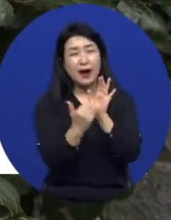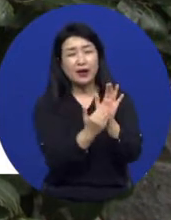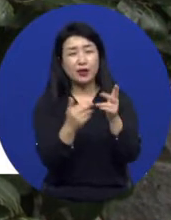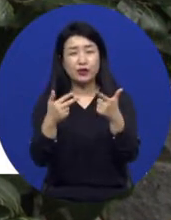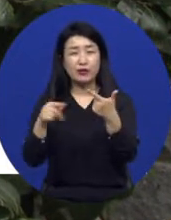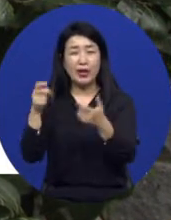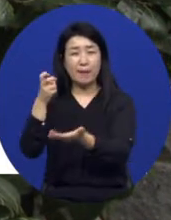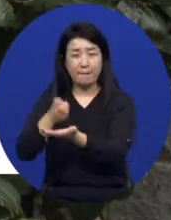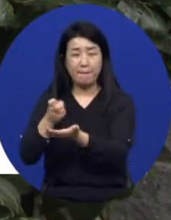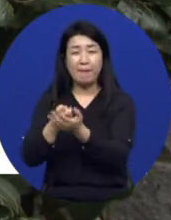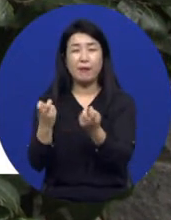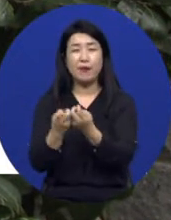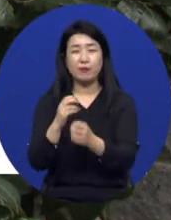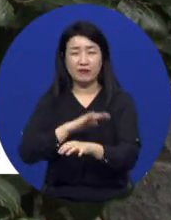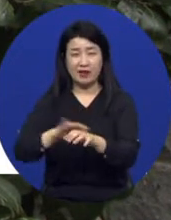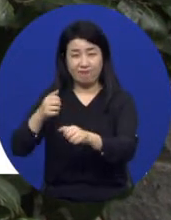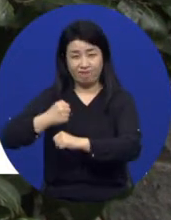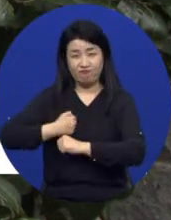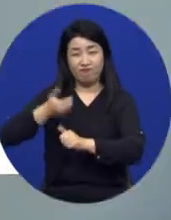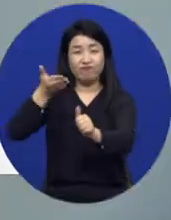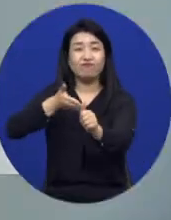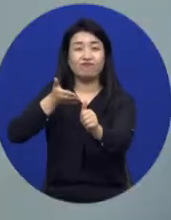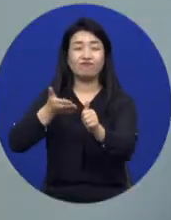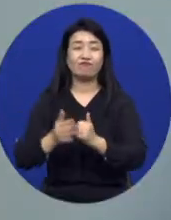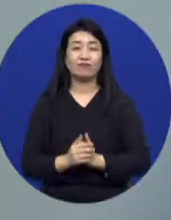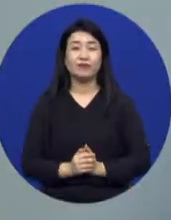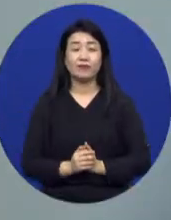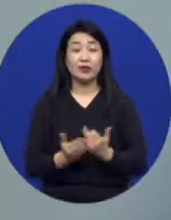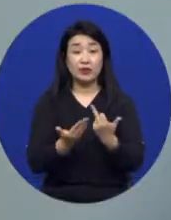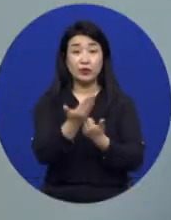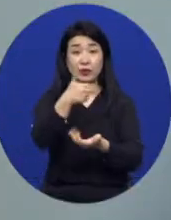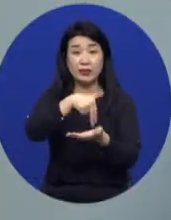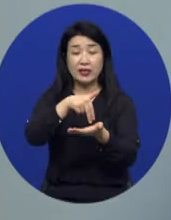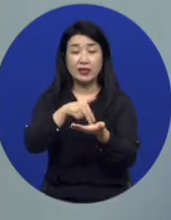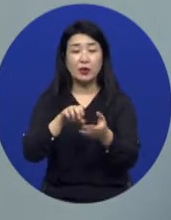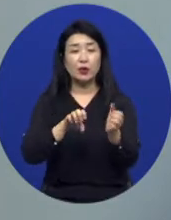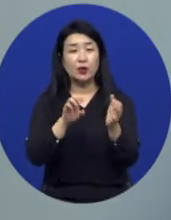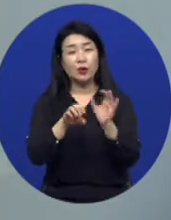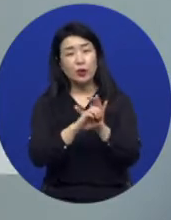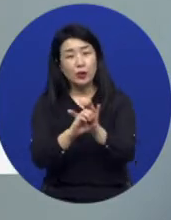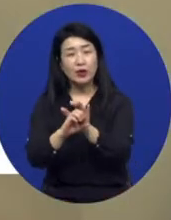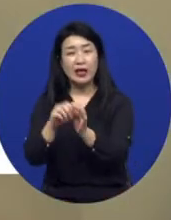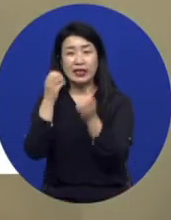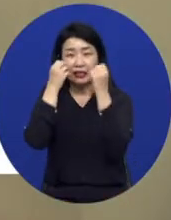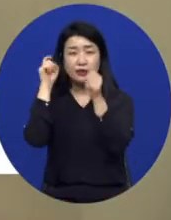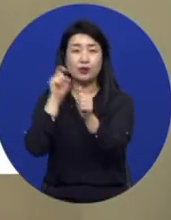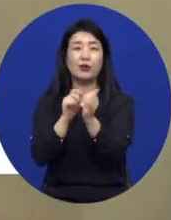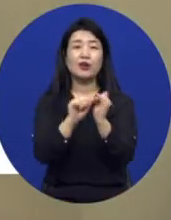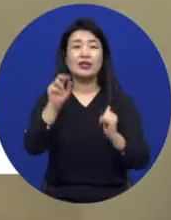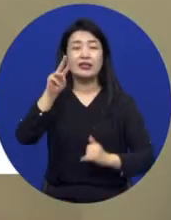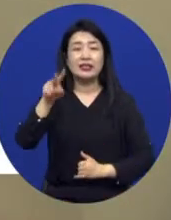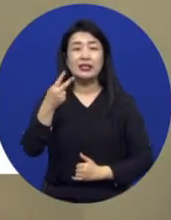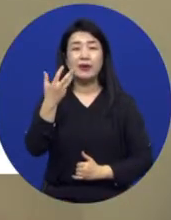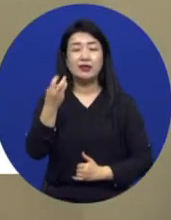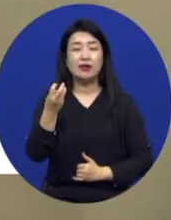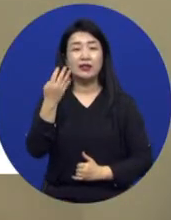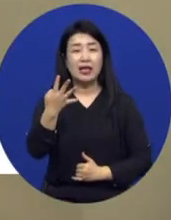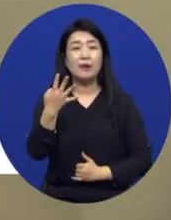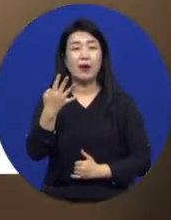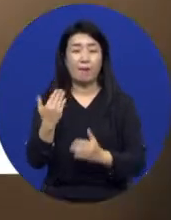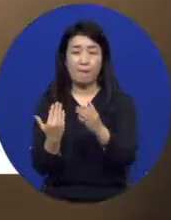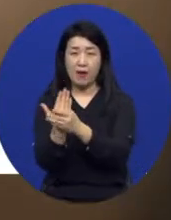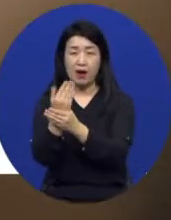수칙을 철저히 지켜주실 것을 당부드리겠습니다. 제주에서는 어제 코로나19 신규 확진자 734명이